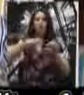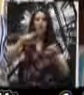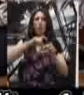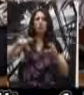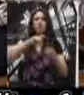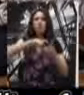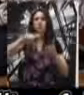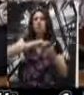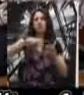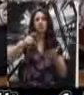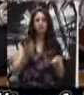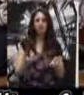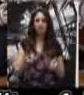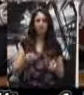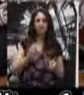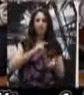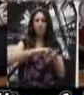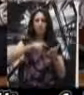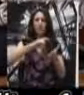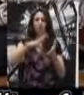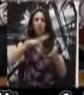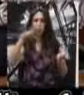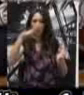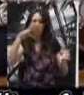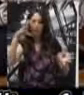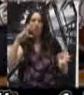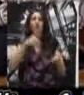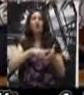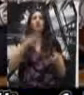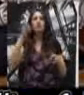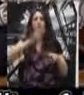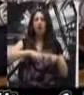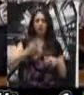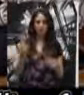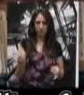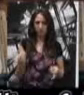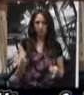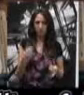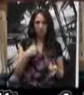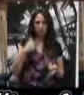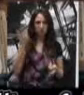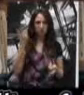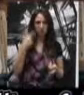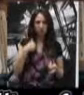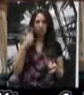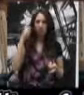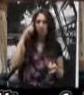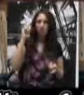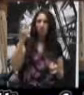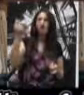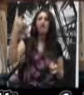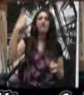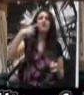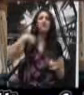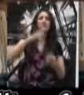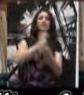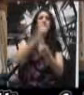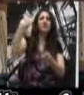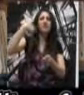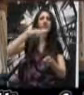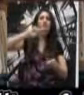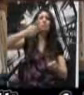عندهم؟ بالايصالات التانيه وبالشكايه وبالسور. وبعدين؟ بس ففوجئت ان انا محكوم عليا ب 12